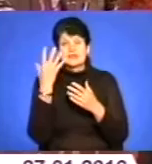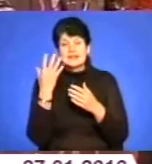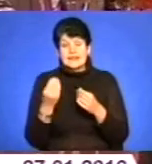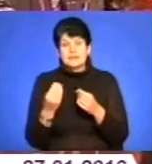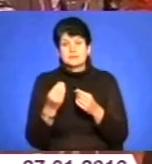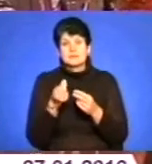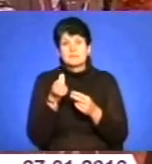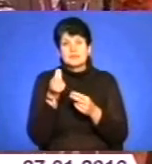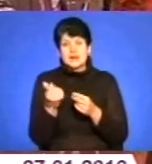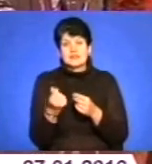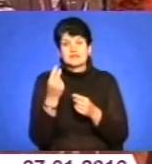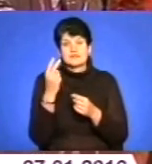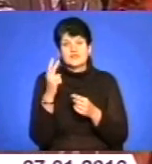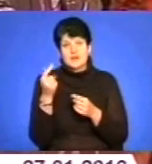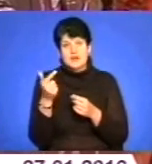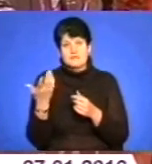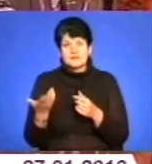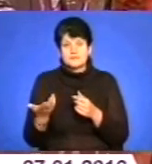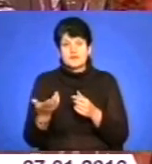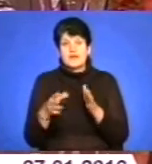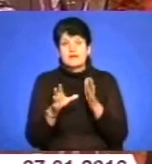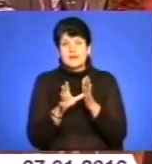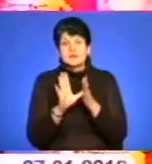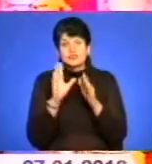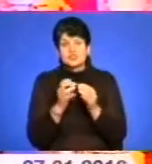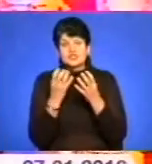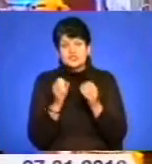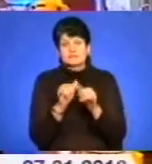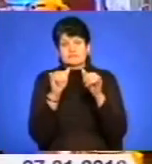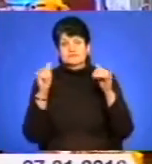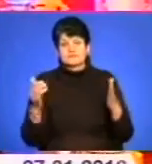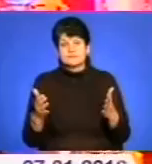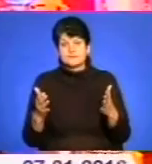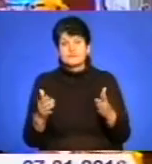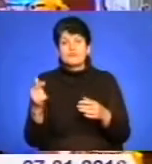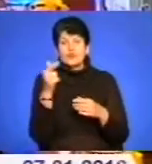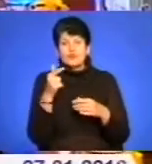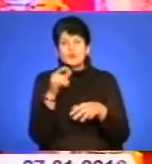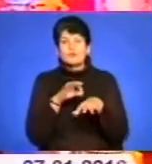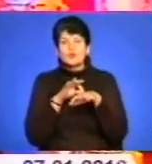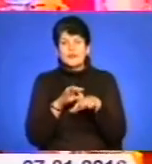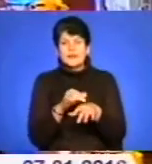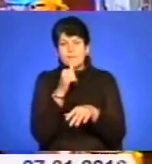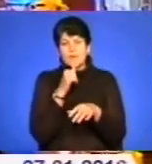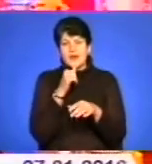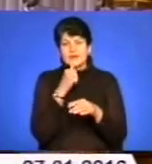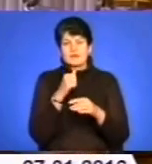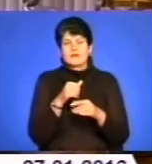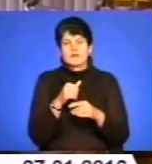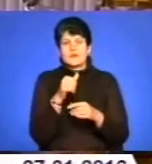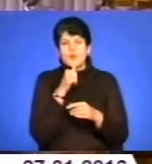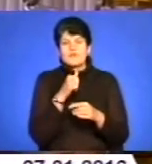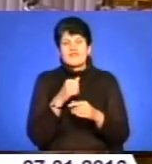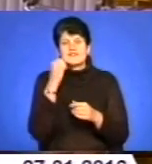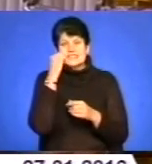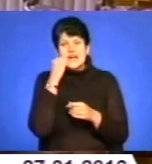електроенергії, майже 2 гривні. І електроенергія буде ще зрощити. Вже у грудні провели попередні випробування у